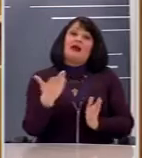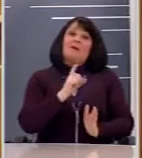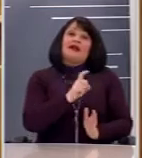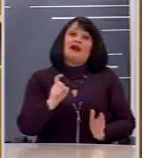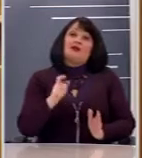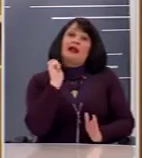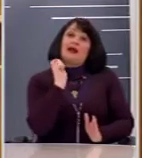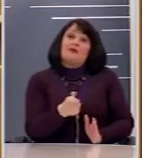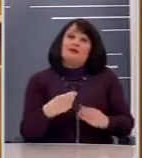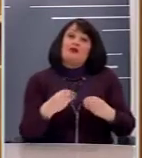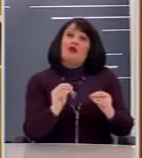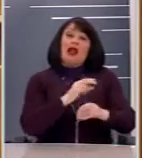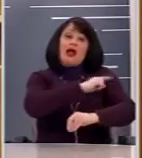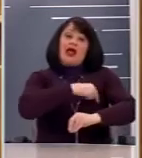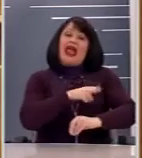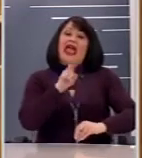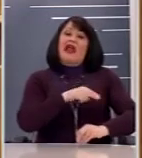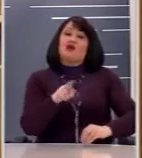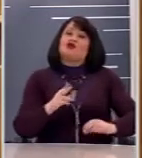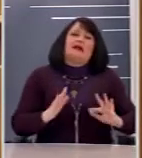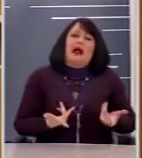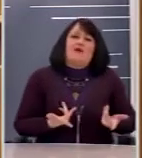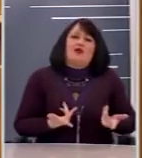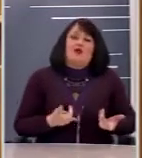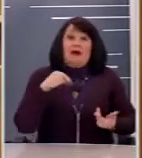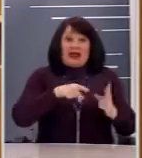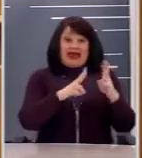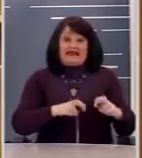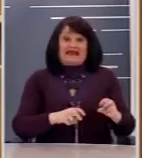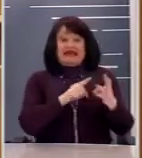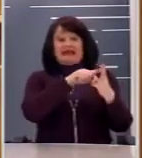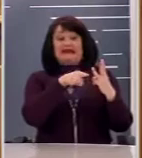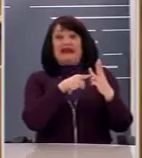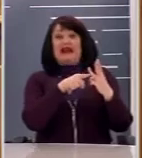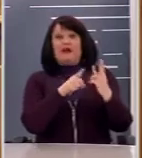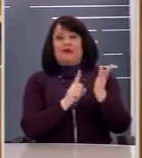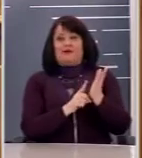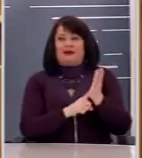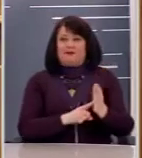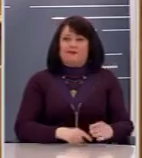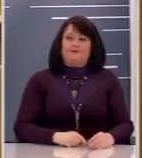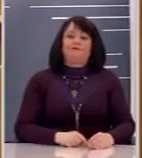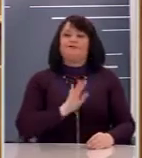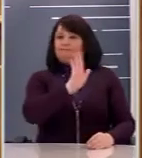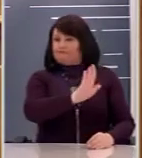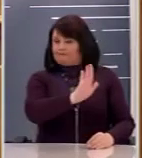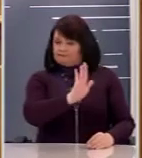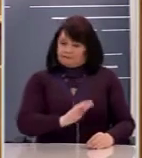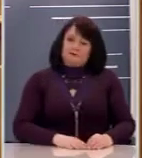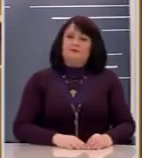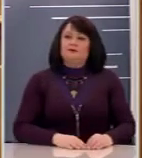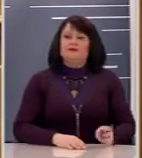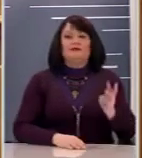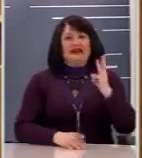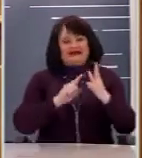πουλήθηκε το ρίκος δυνάν. Άρα λοιπόν, και τελειώνω κύριε Πρόεδρε, η εξεταστική μας έχει να ερευνήσει τρία πράγματα. Τρία πράγματα θα